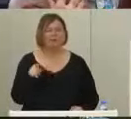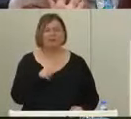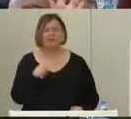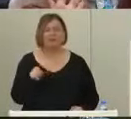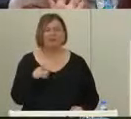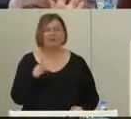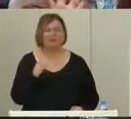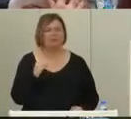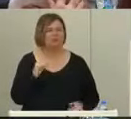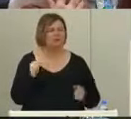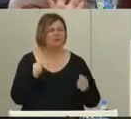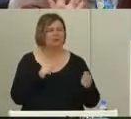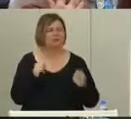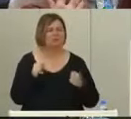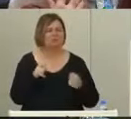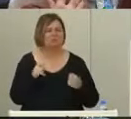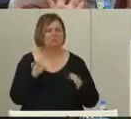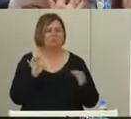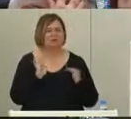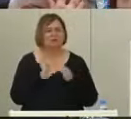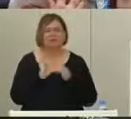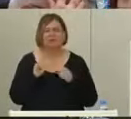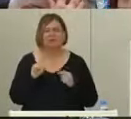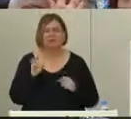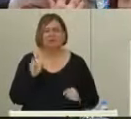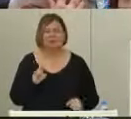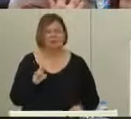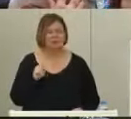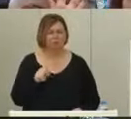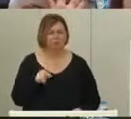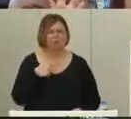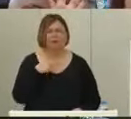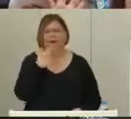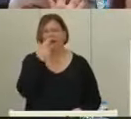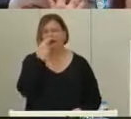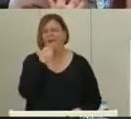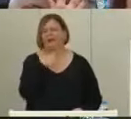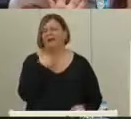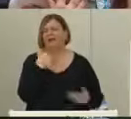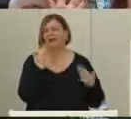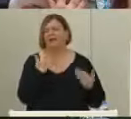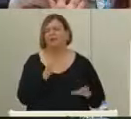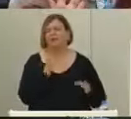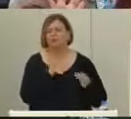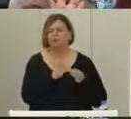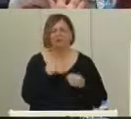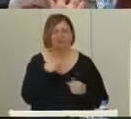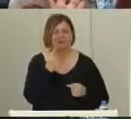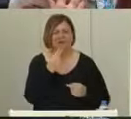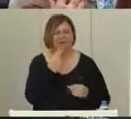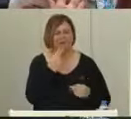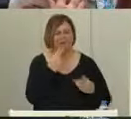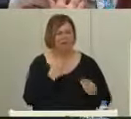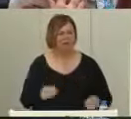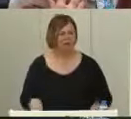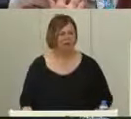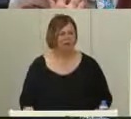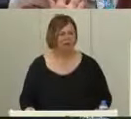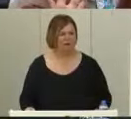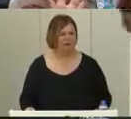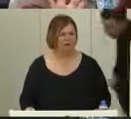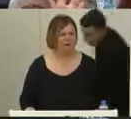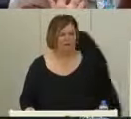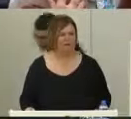son derece çelişen iki kavram. Dolayısıyla öncelikle bunu reddediyorum, bu kavramları bir kadın olarak grubumuz